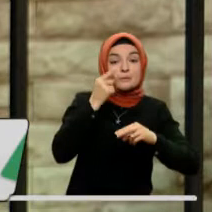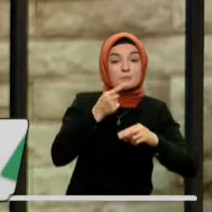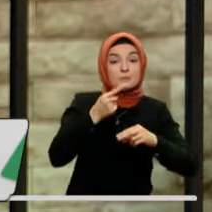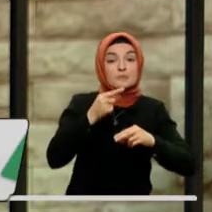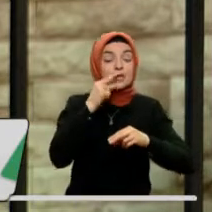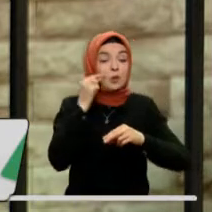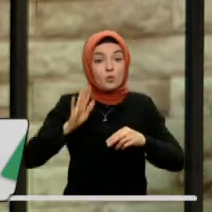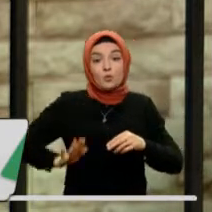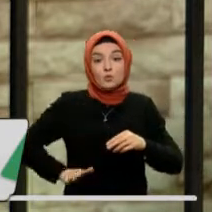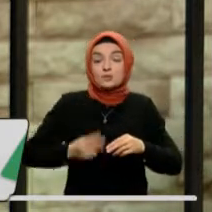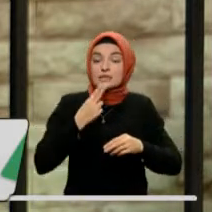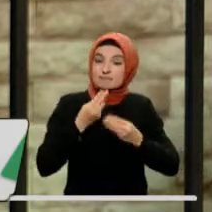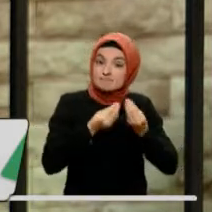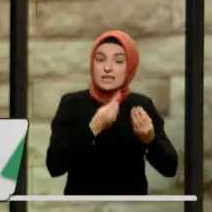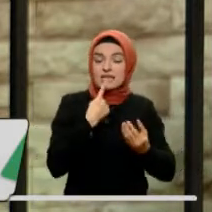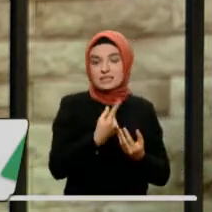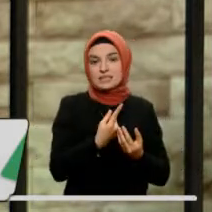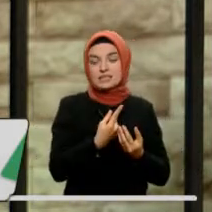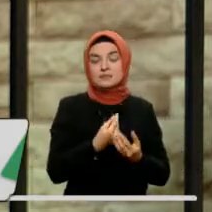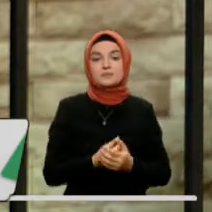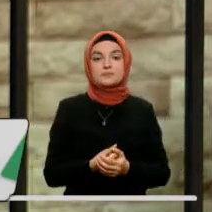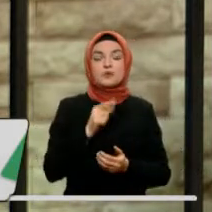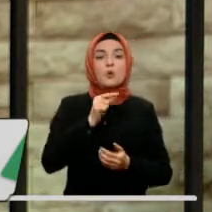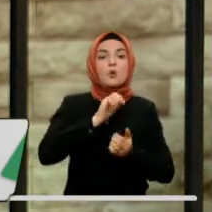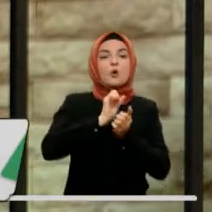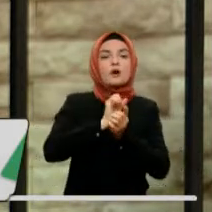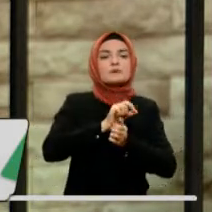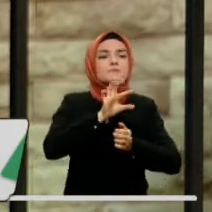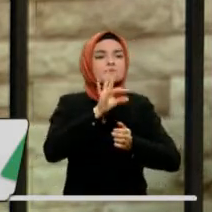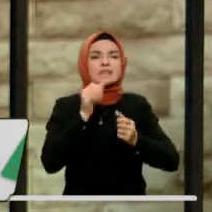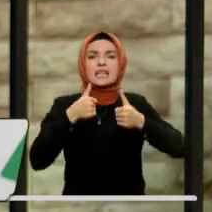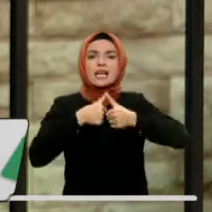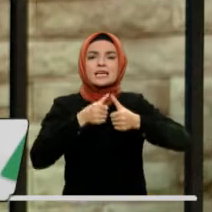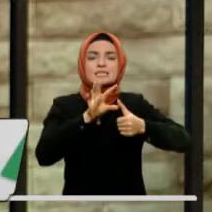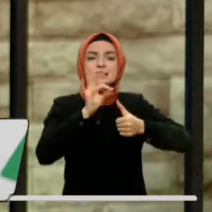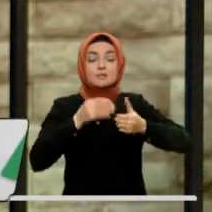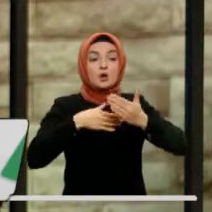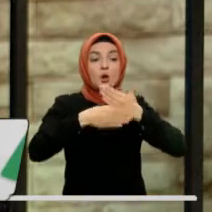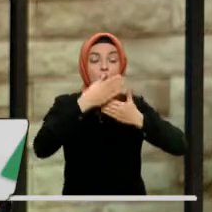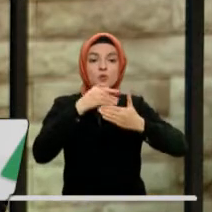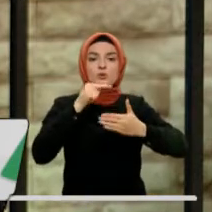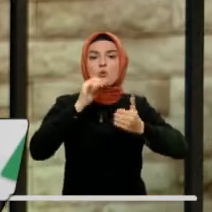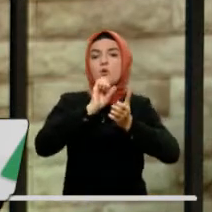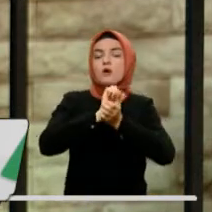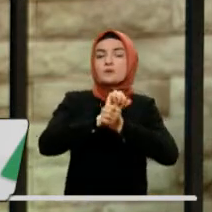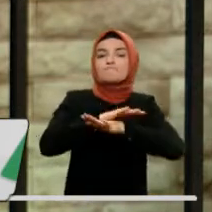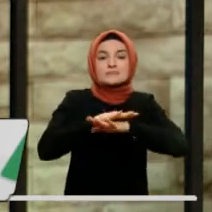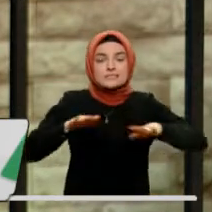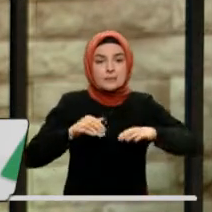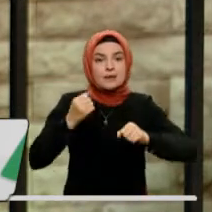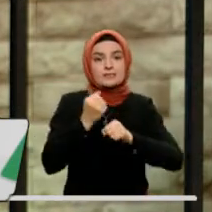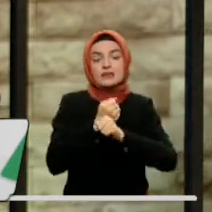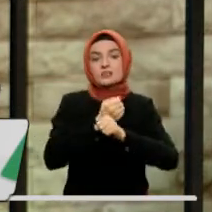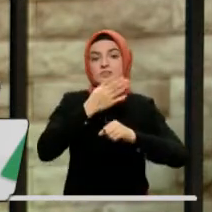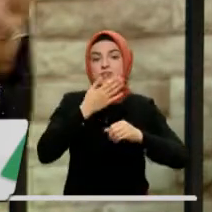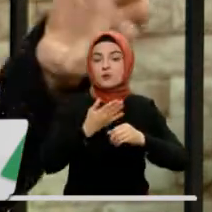iyidir derdi. Çünkü o ailenin eş seçmeden önce, yani bir evlilik olayı olmadan önce o ailenin temel taşları, binanın